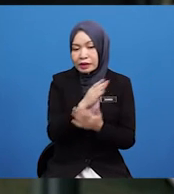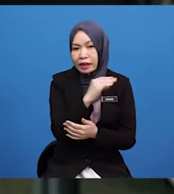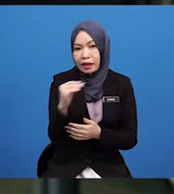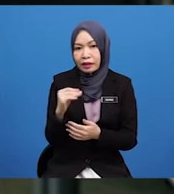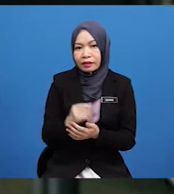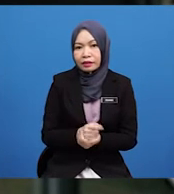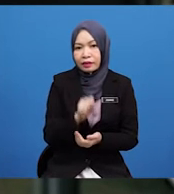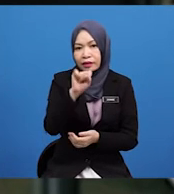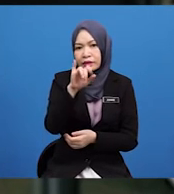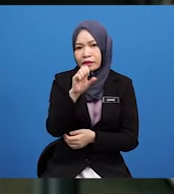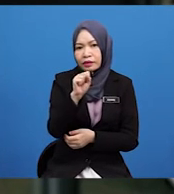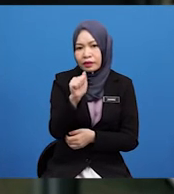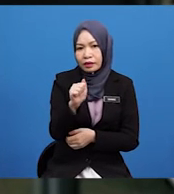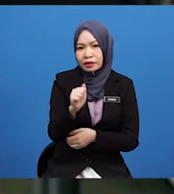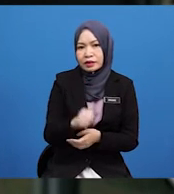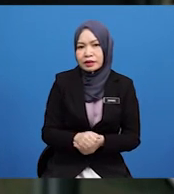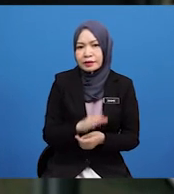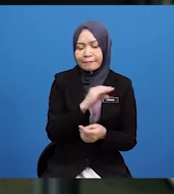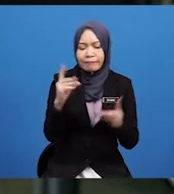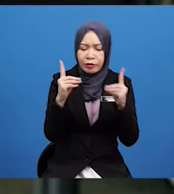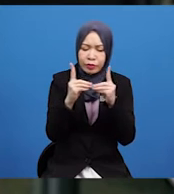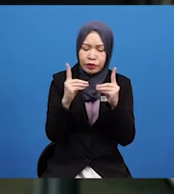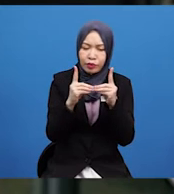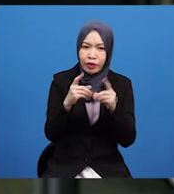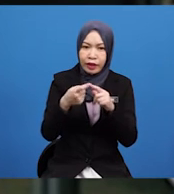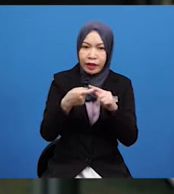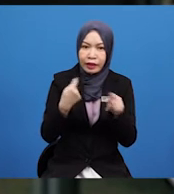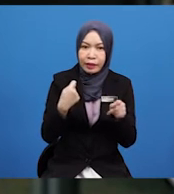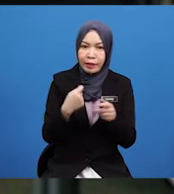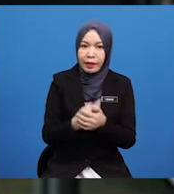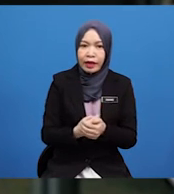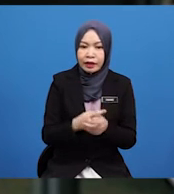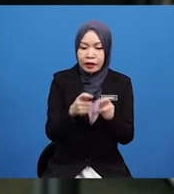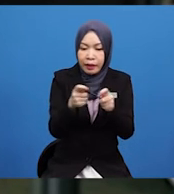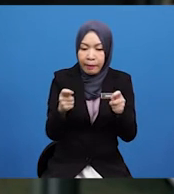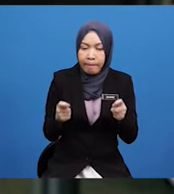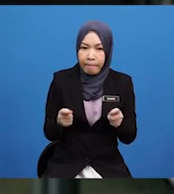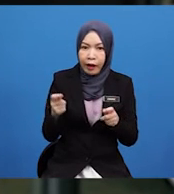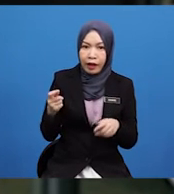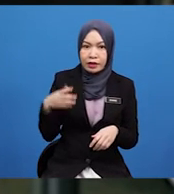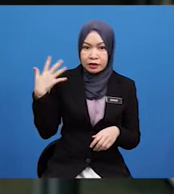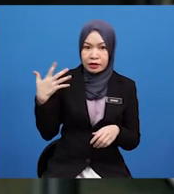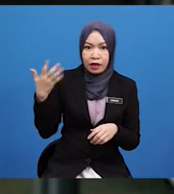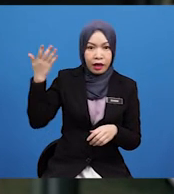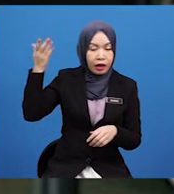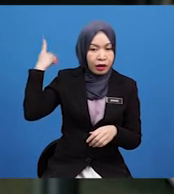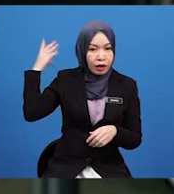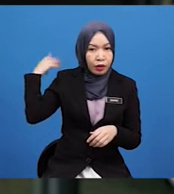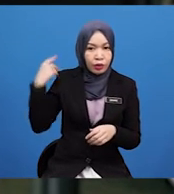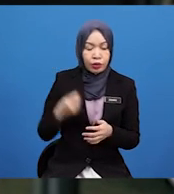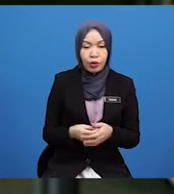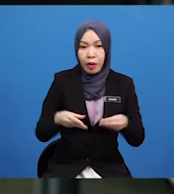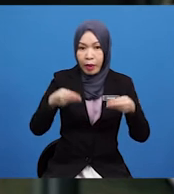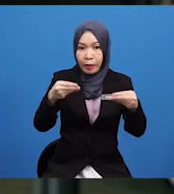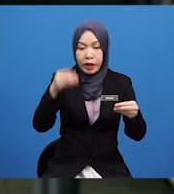tulang tekan Nathan di lokasi lokasi penempatan yang telah kita pelajari memberi pengetahuan kepada